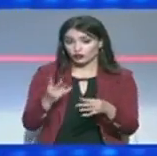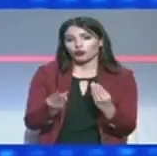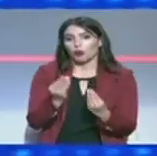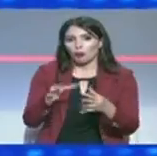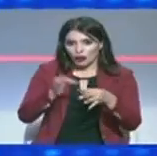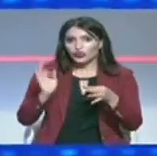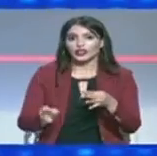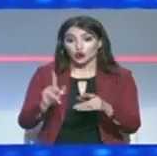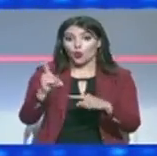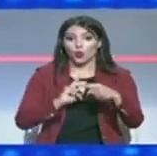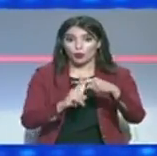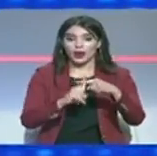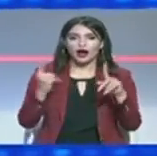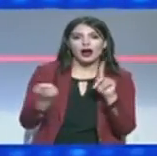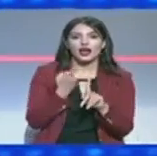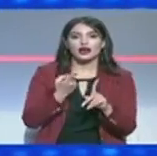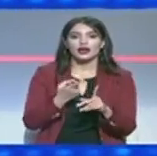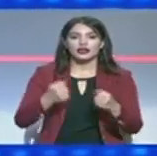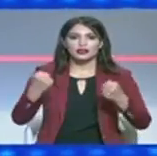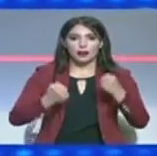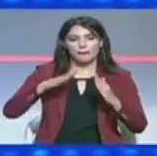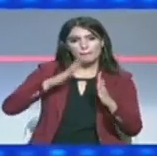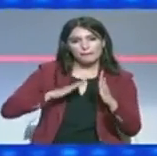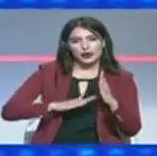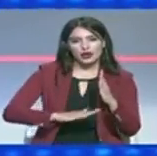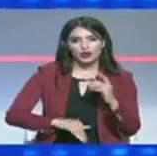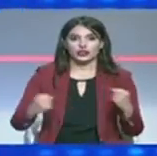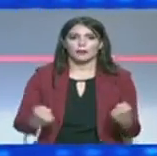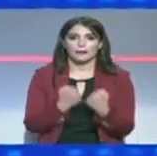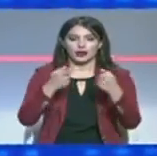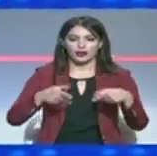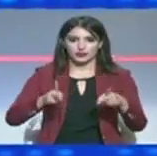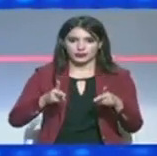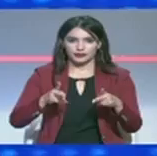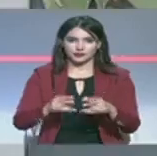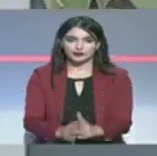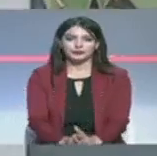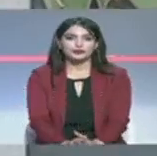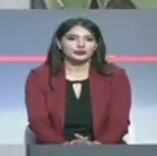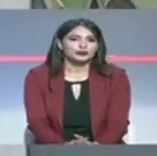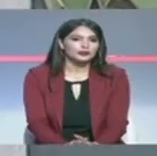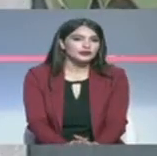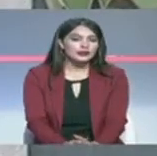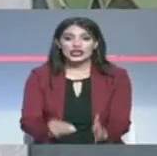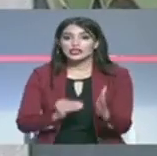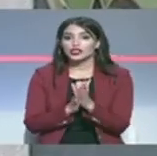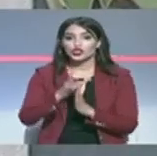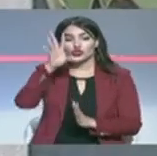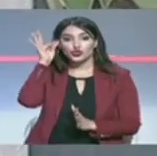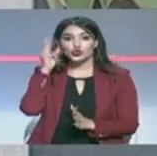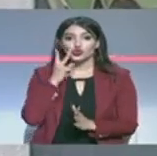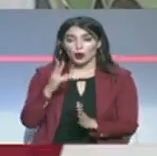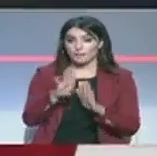نتائج اعتبرت إيجابية خاصة في مجال التقليص من عدد حوادث المرور. سجلت تونس من